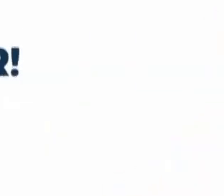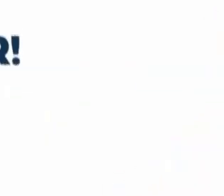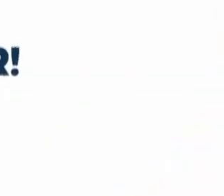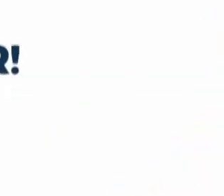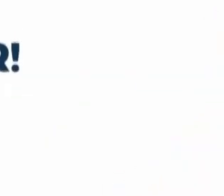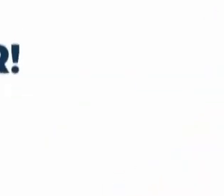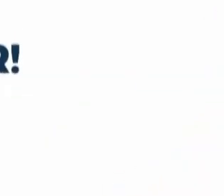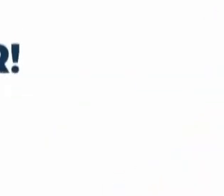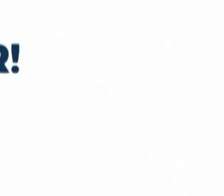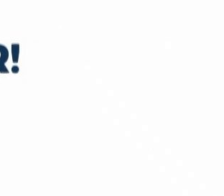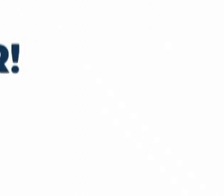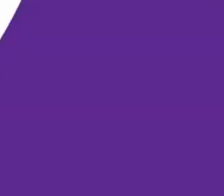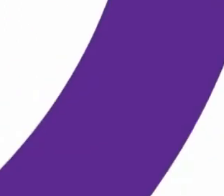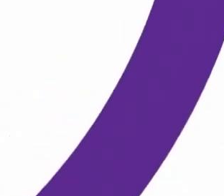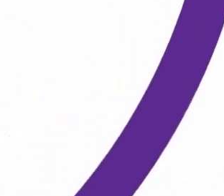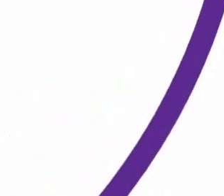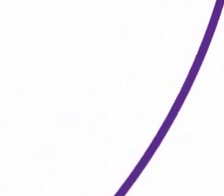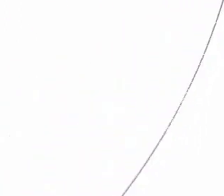Didik TV KPM.